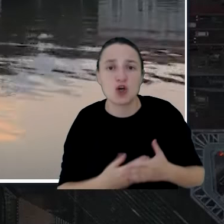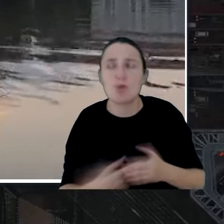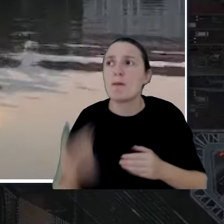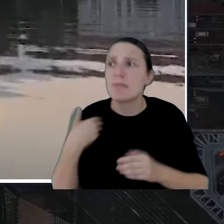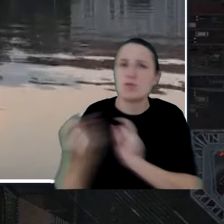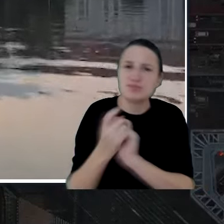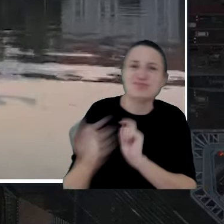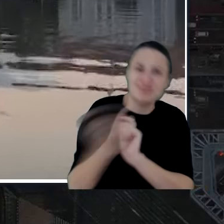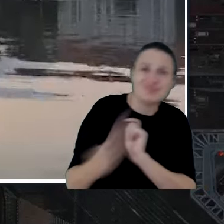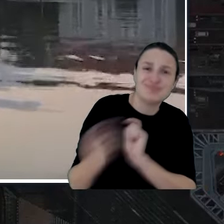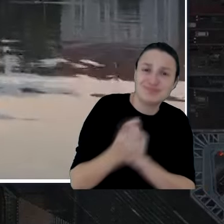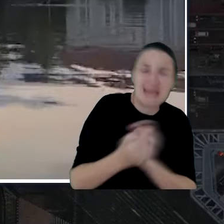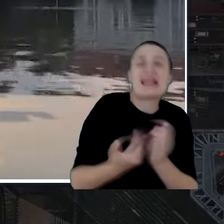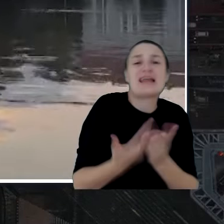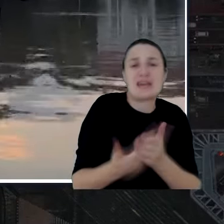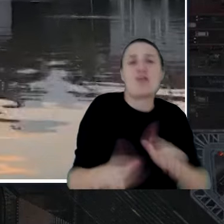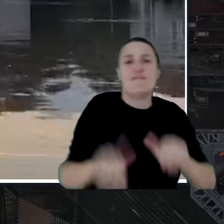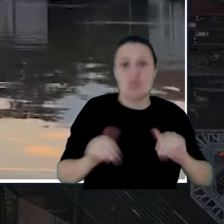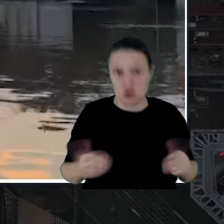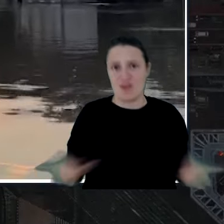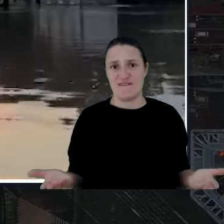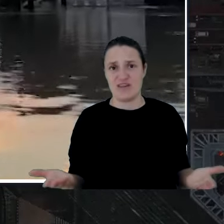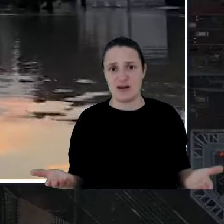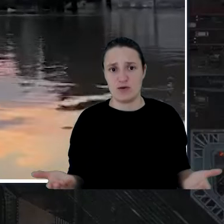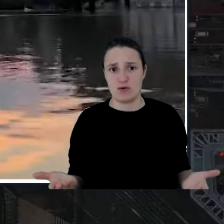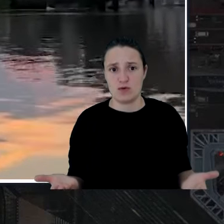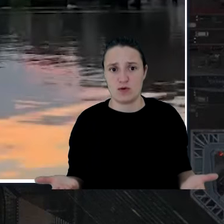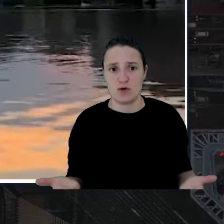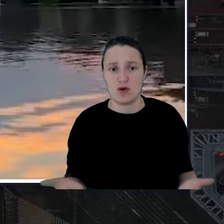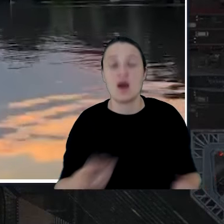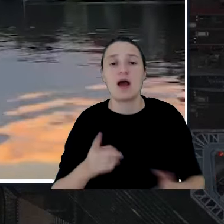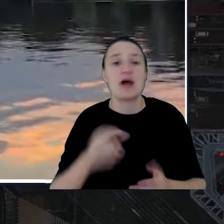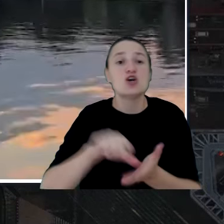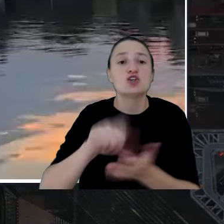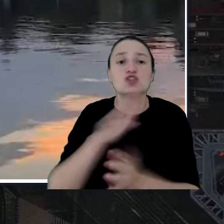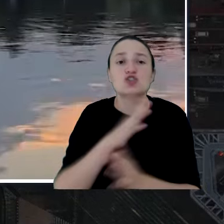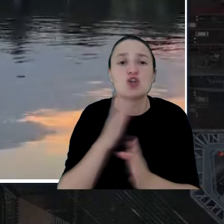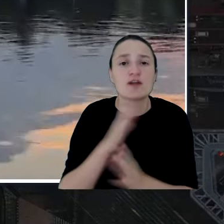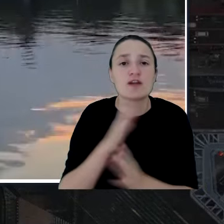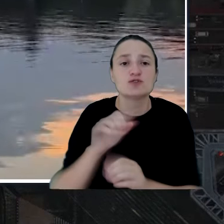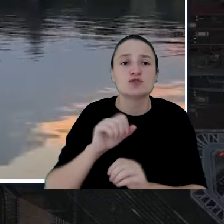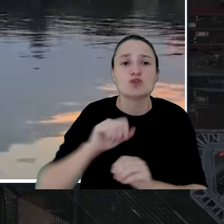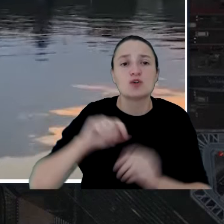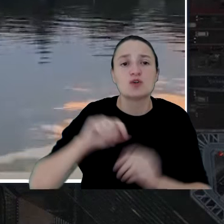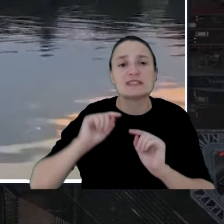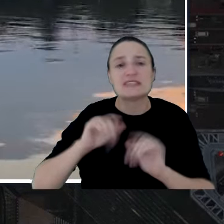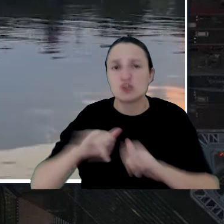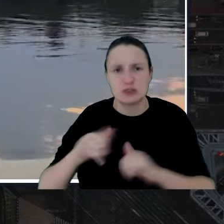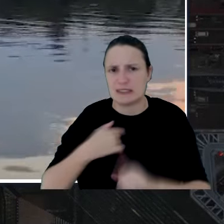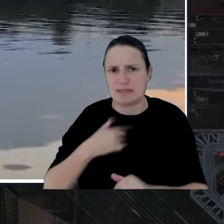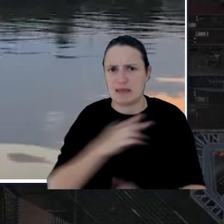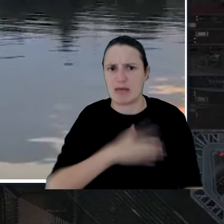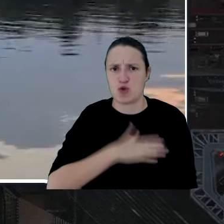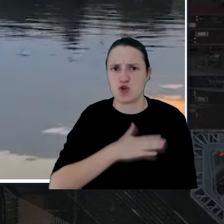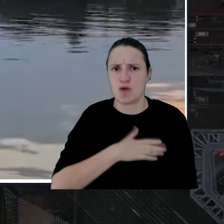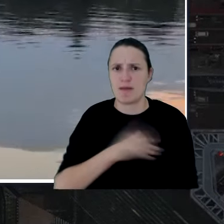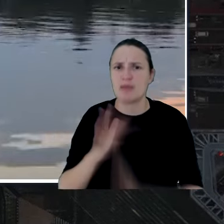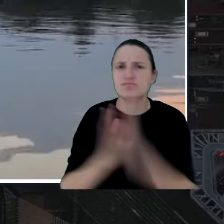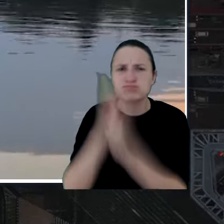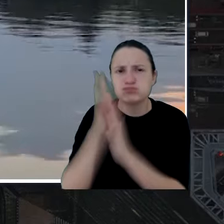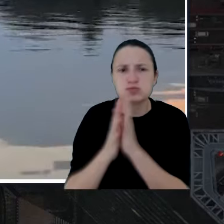drugie, nie podoba mi się zarządzanie ochroną środowiska. Byliśmy razem w Puszczy Białowieskiej. Pamięta pani,